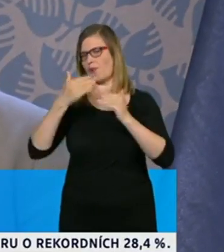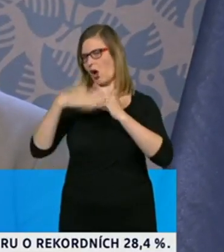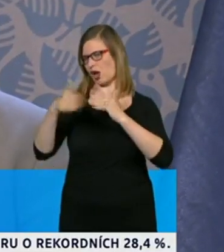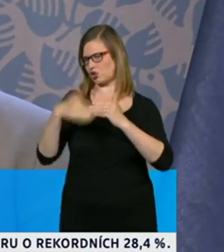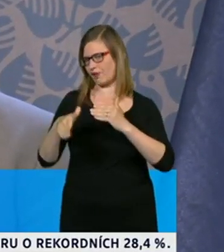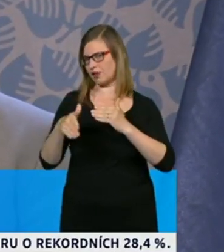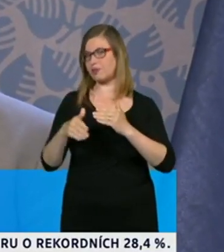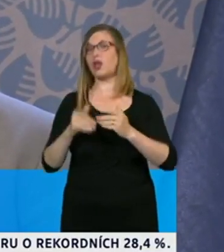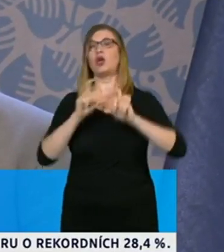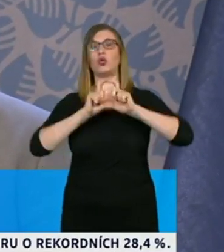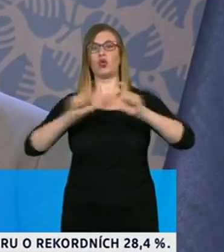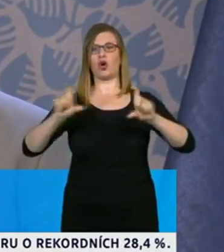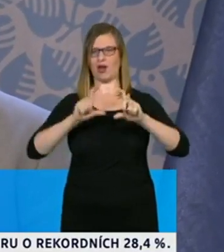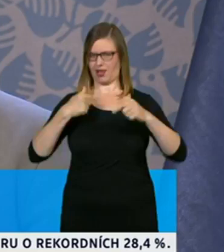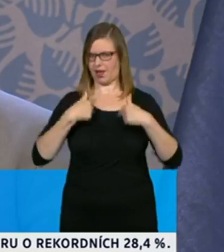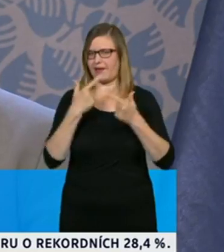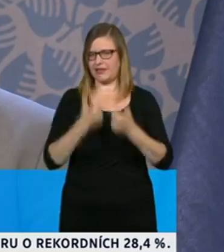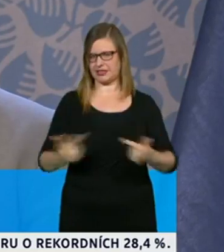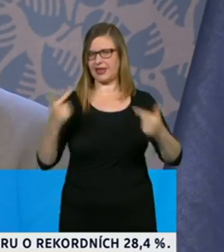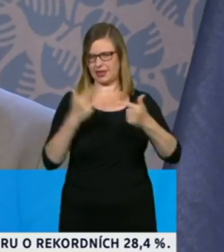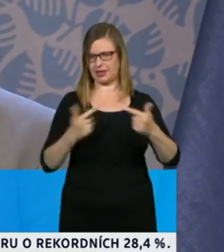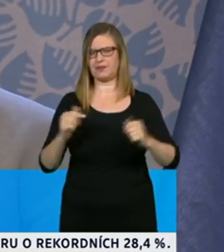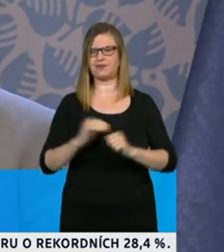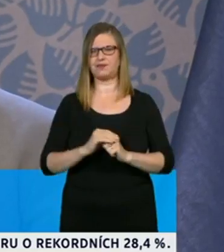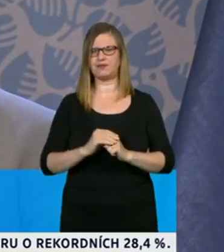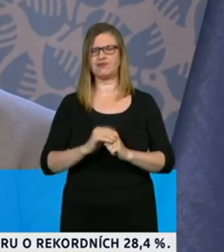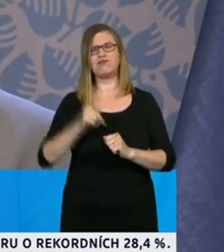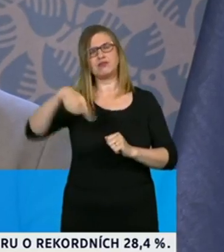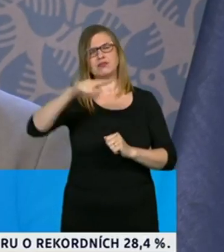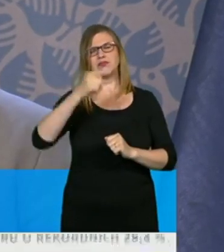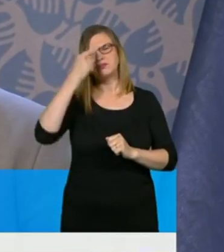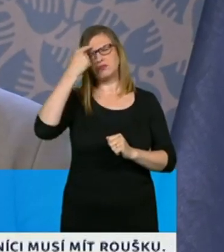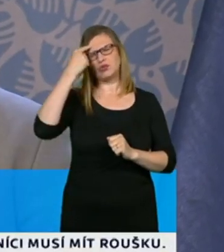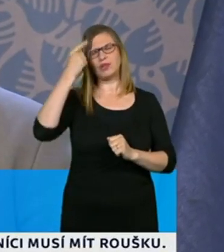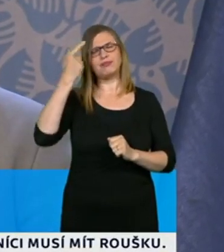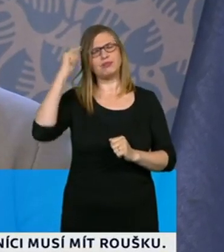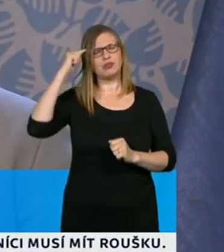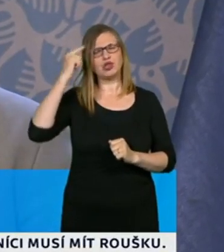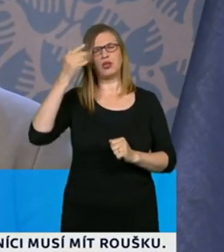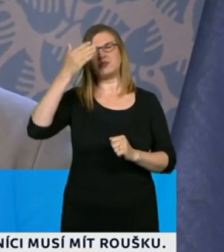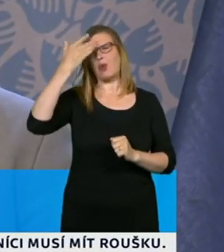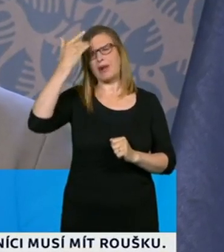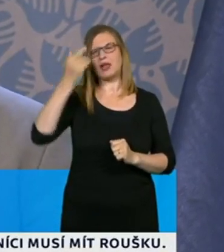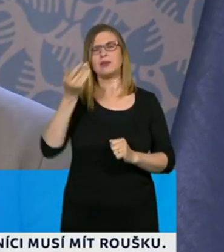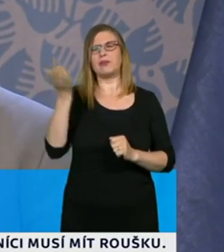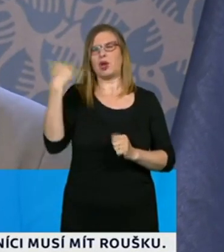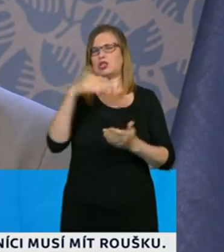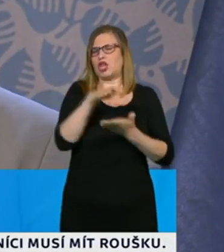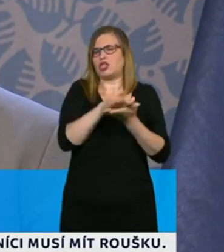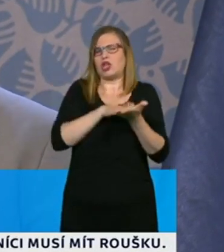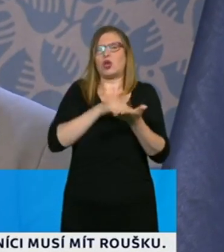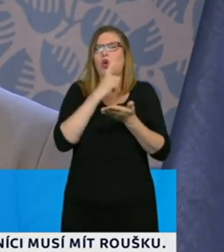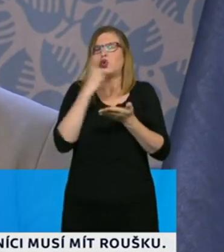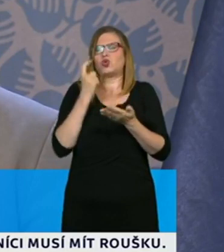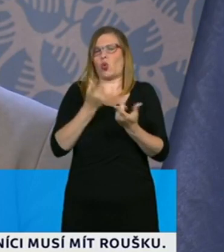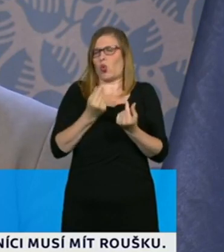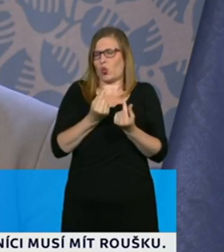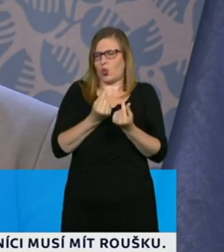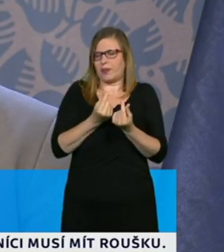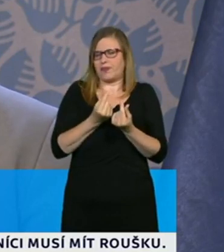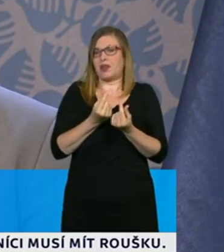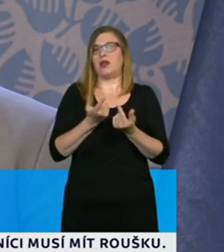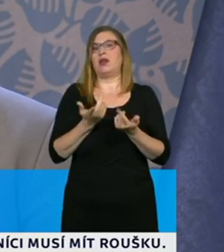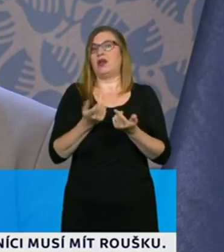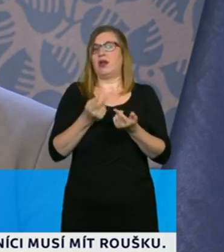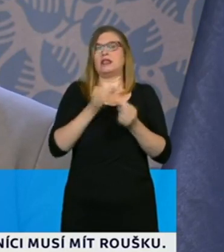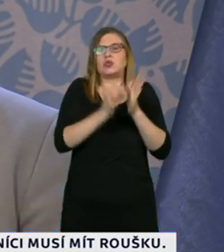jsme roušky zaváděli. Je jasné, že pokud nepoužíváme respirátory třídy 2 nebo 3,